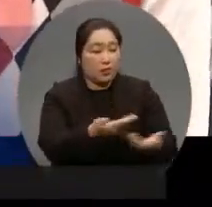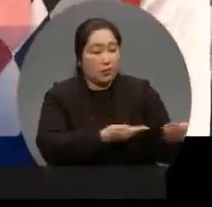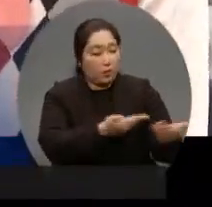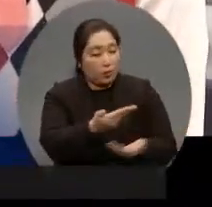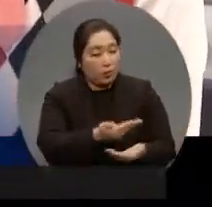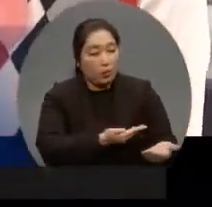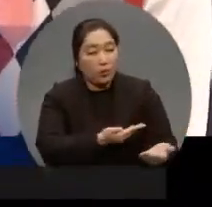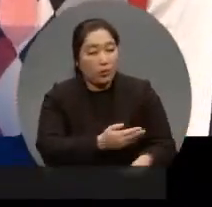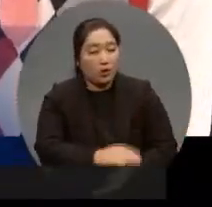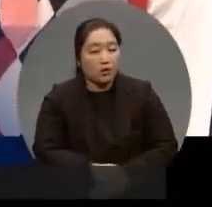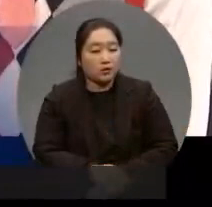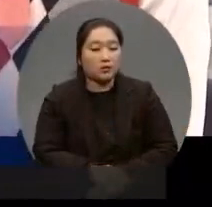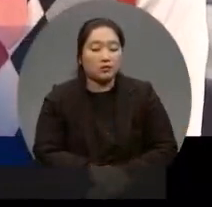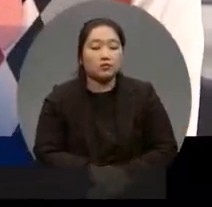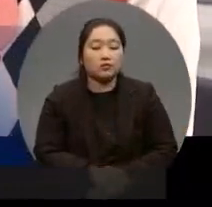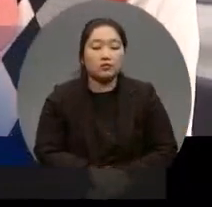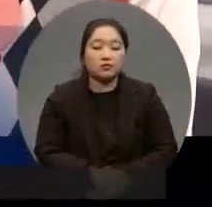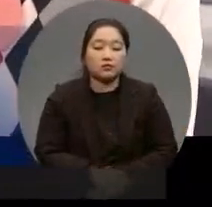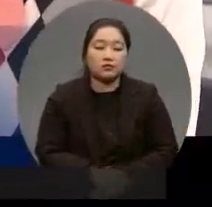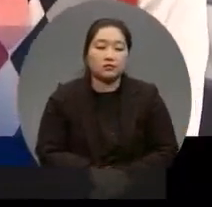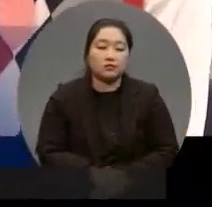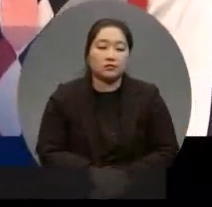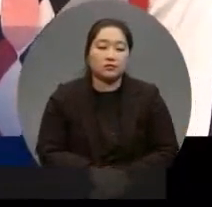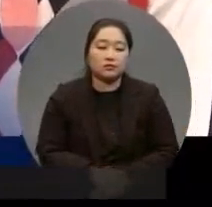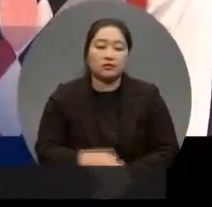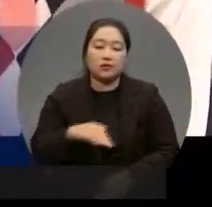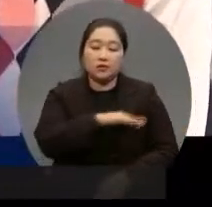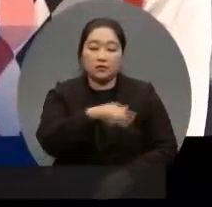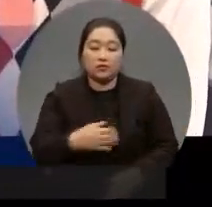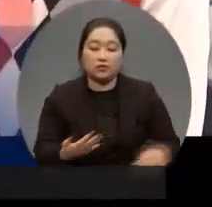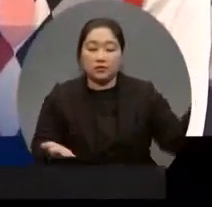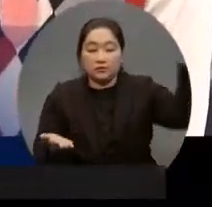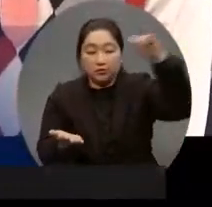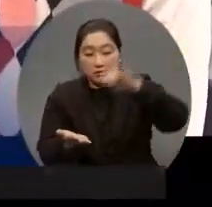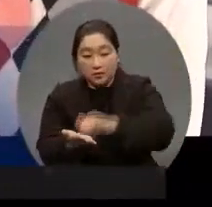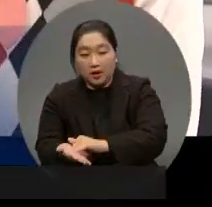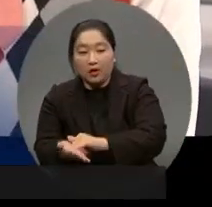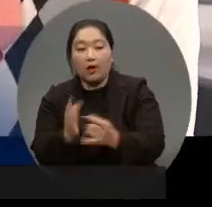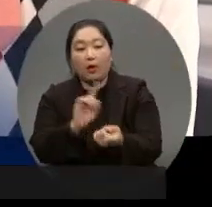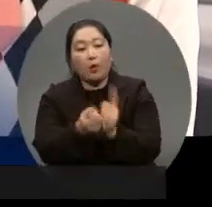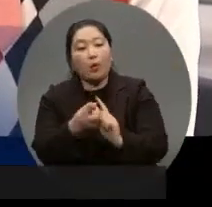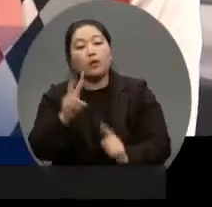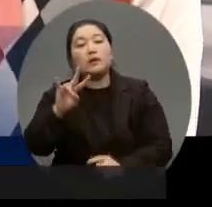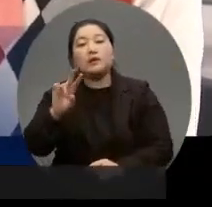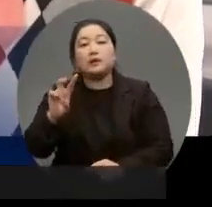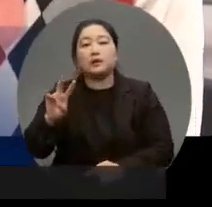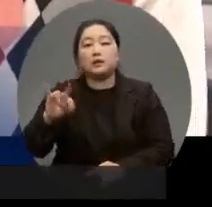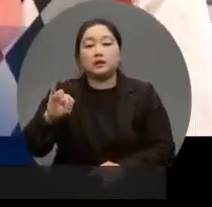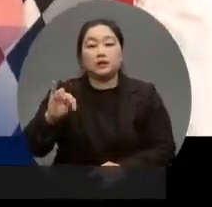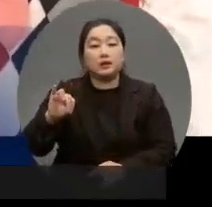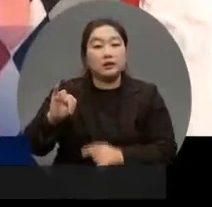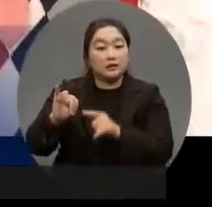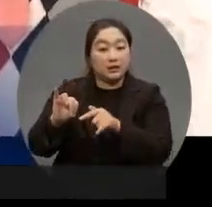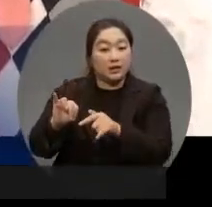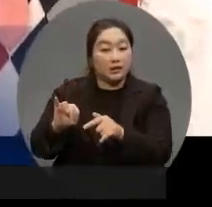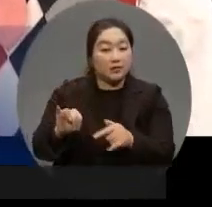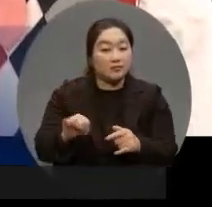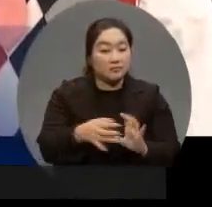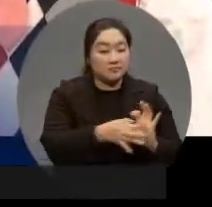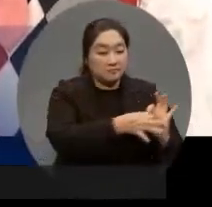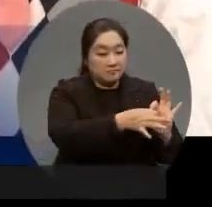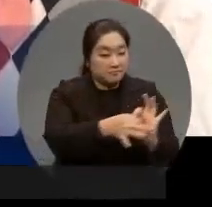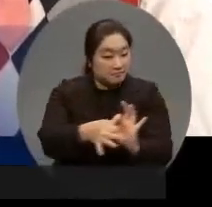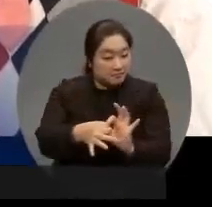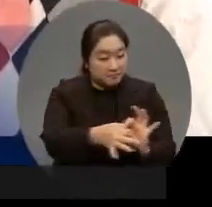공유를 하면서 이제 교류를 할 수 있었고 또 이제 저희가 귀국한 이후에서도 서로 인스타